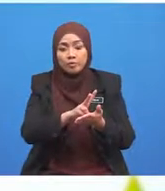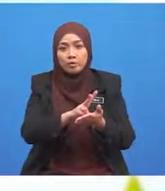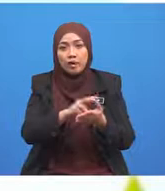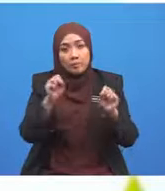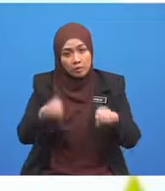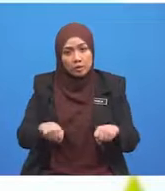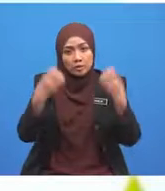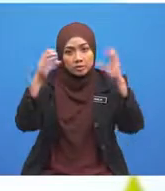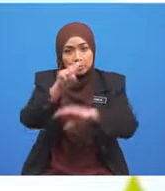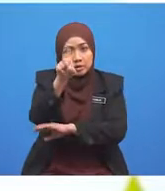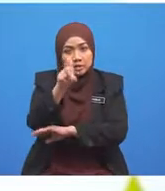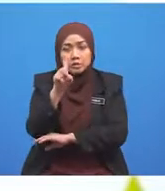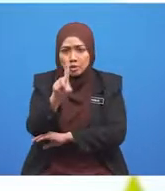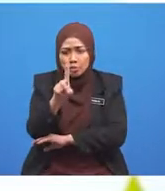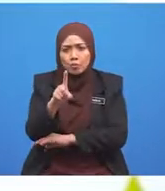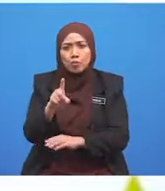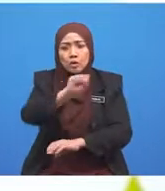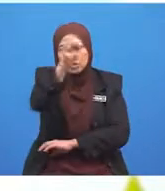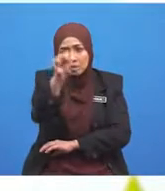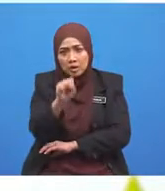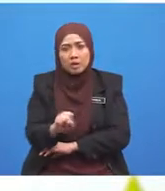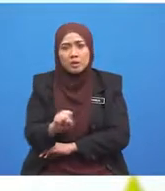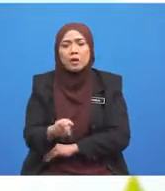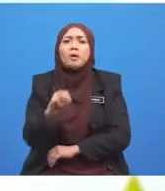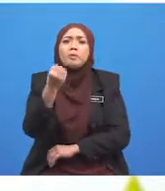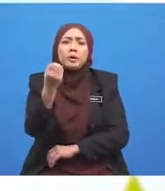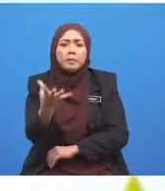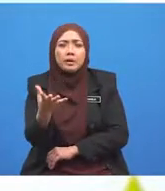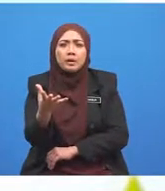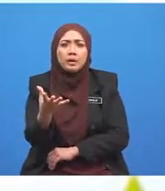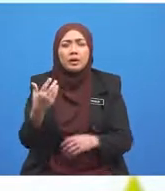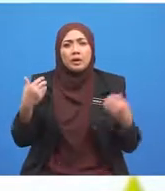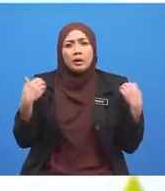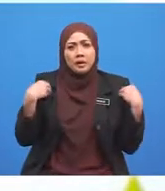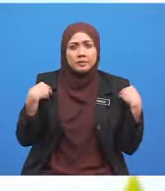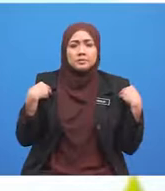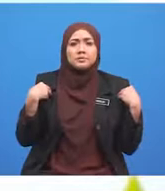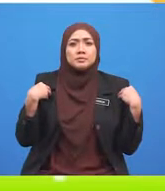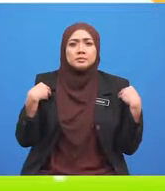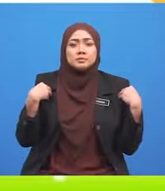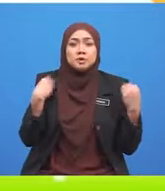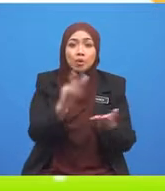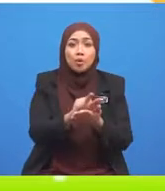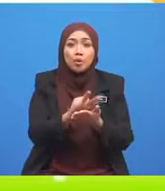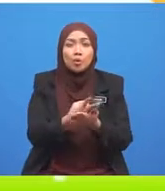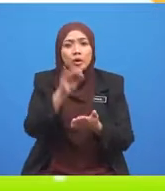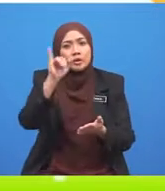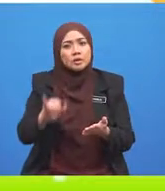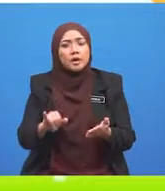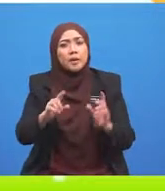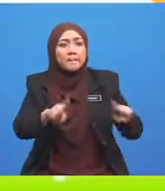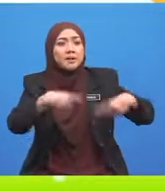Berapa wang saku yang murid-murid dapat untuk wang belanja di sekolah? Berapa?